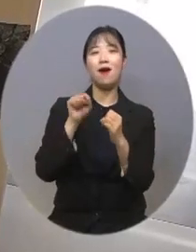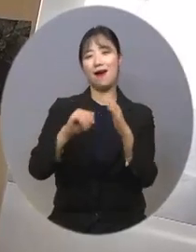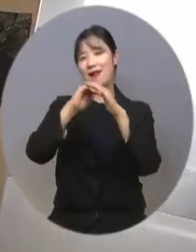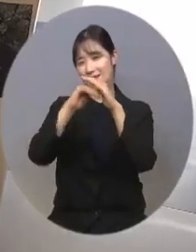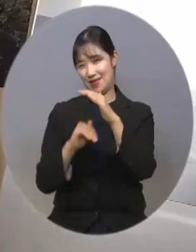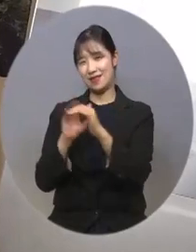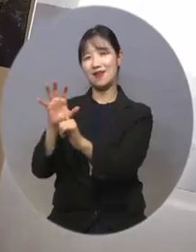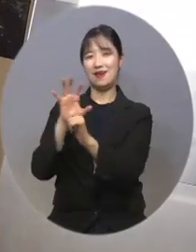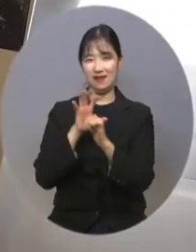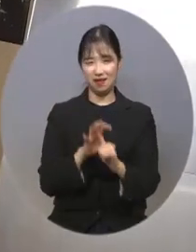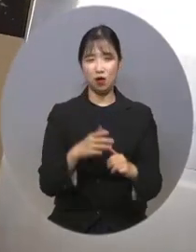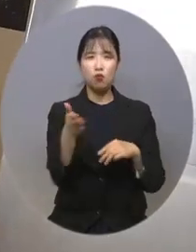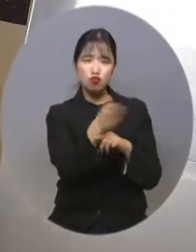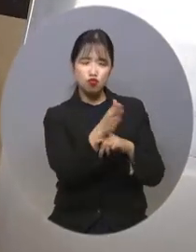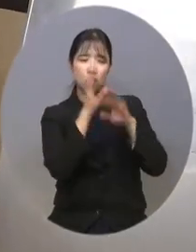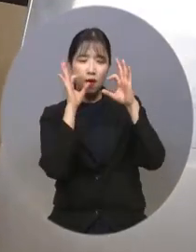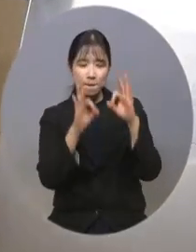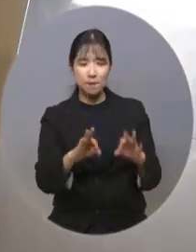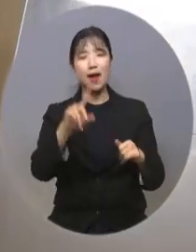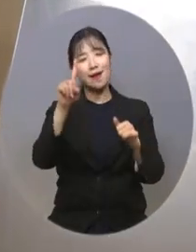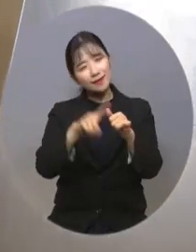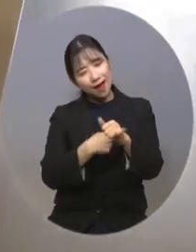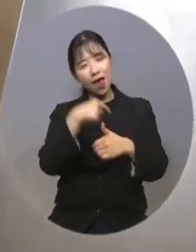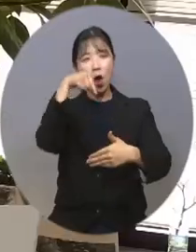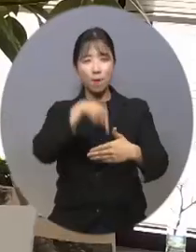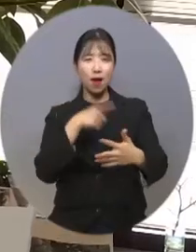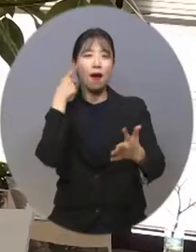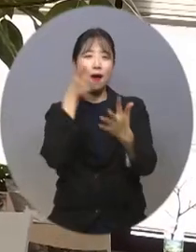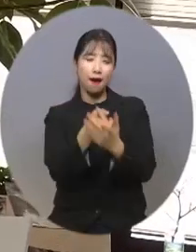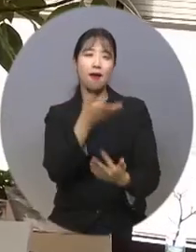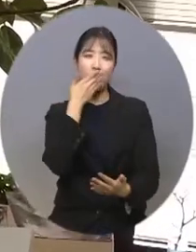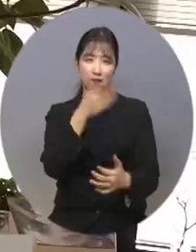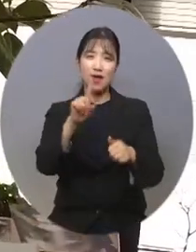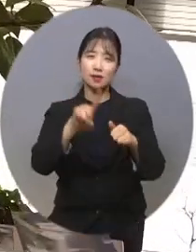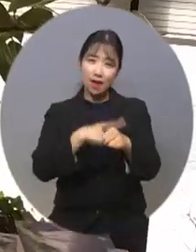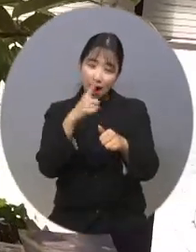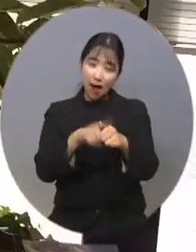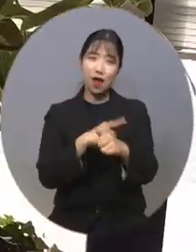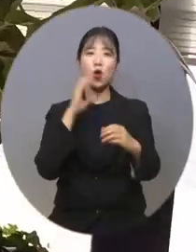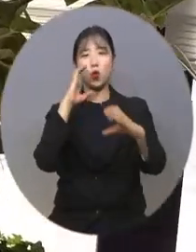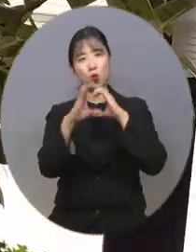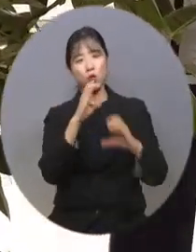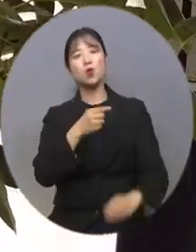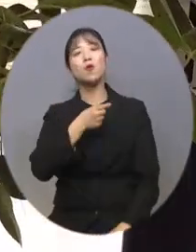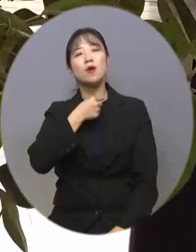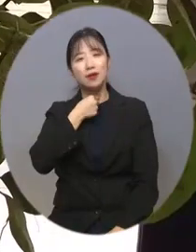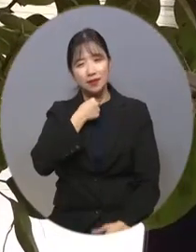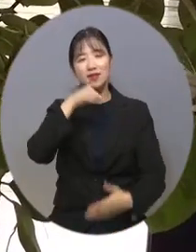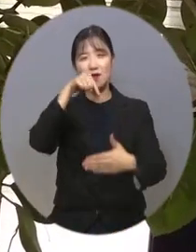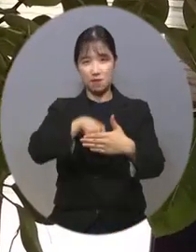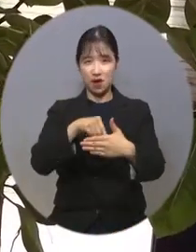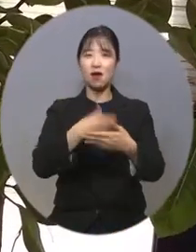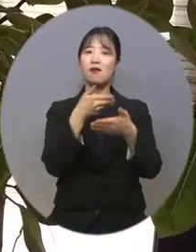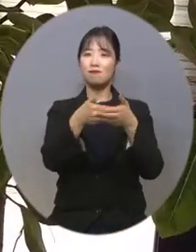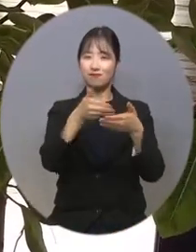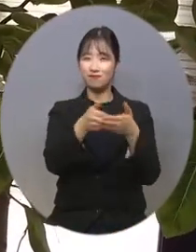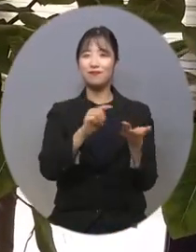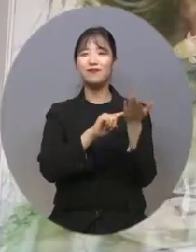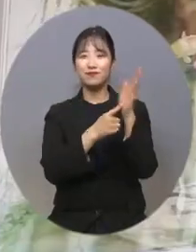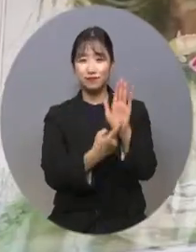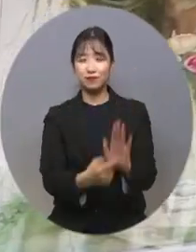물고기를 통해 자연의 마음을 안다는 의미로 자연과 소통하고 싶은 작가의 마음이 화폭에